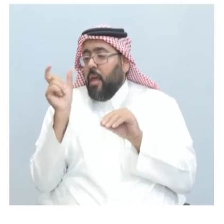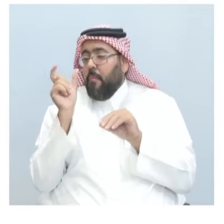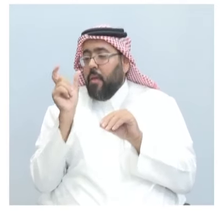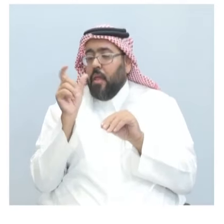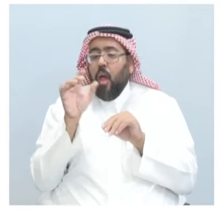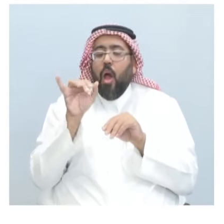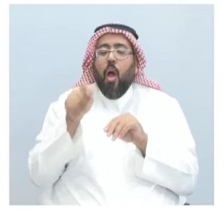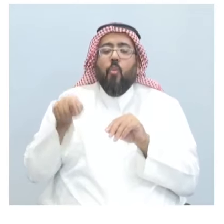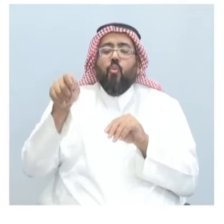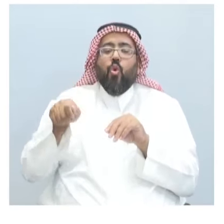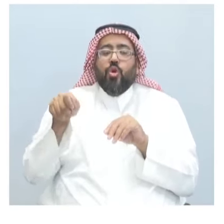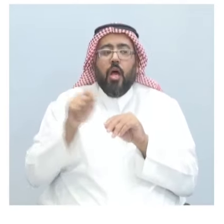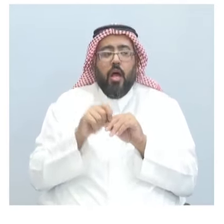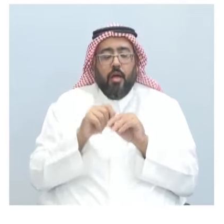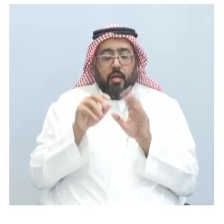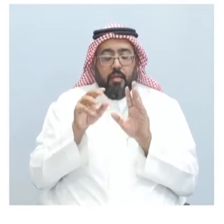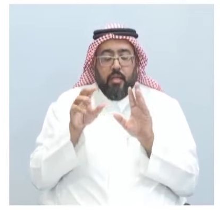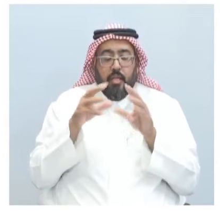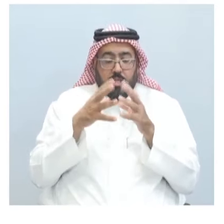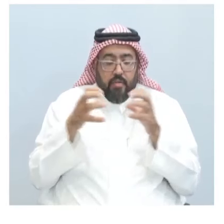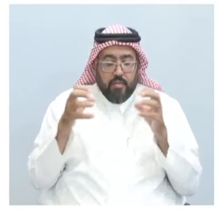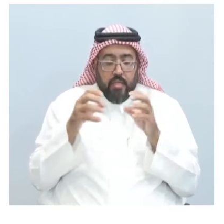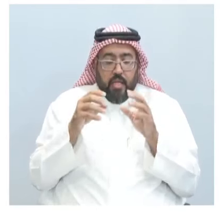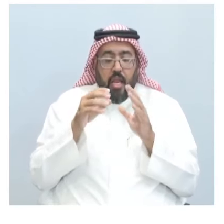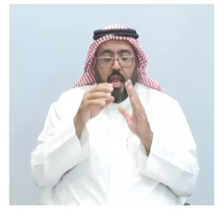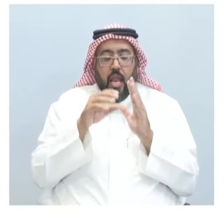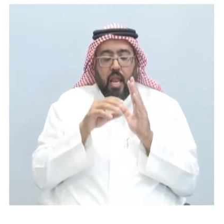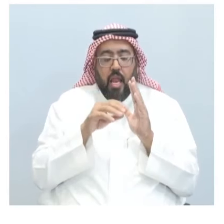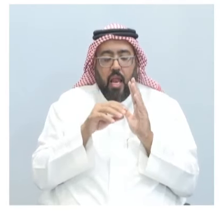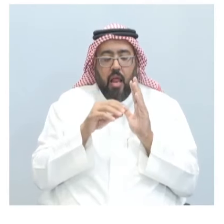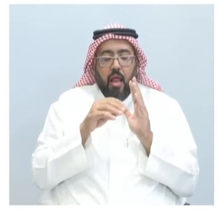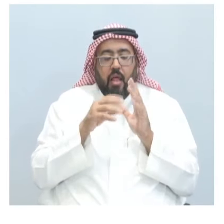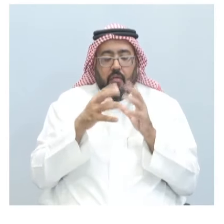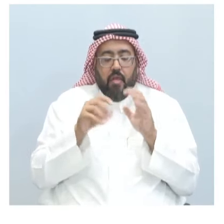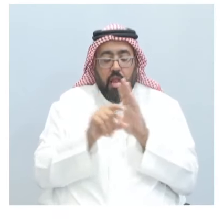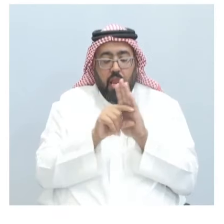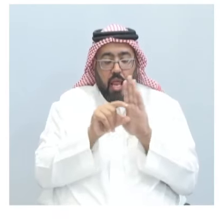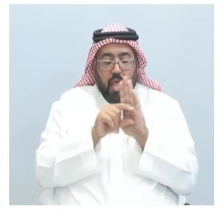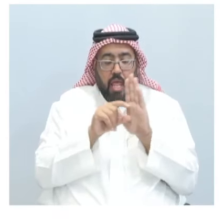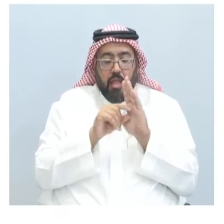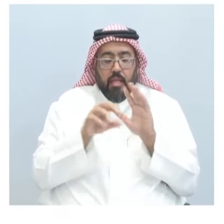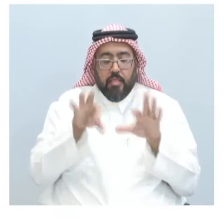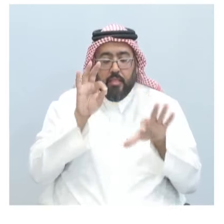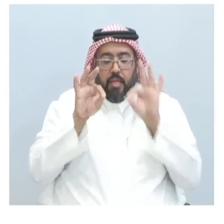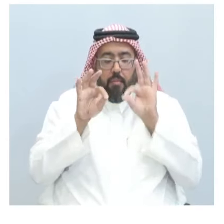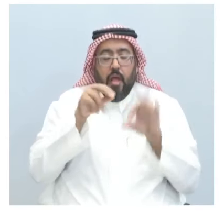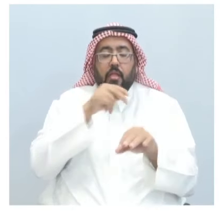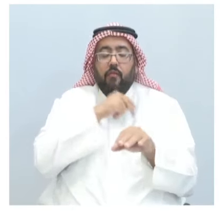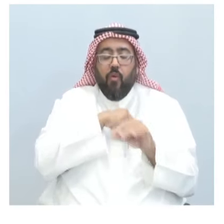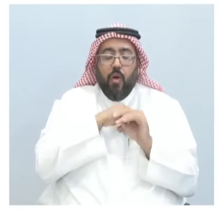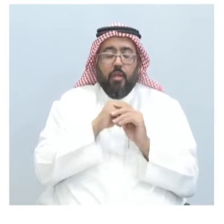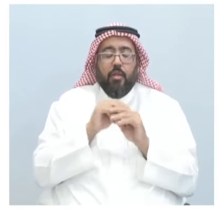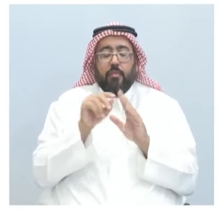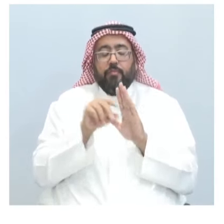الوارده في السوره وايضا تفسير الايات المقرره وكذلك استنباط الفوائد